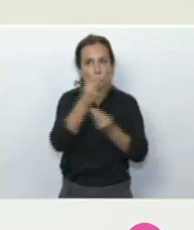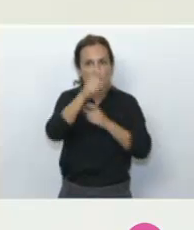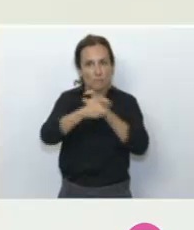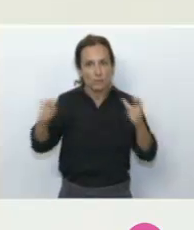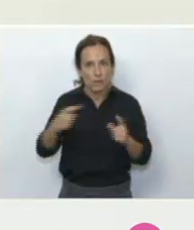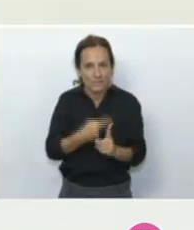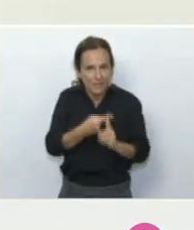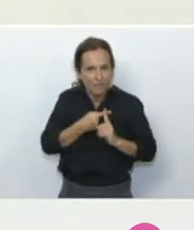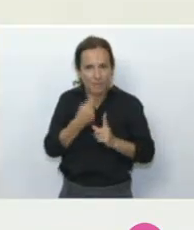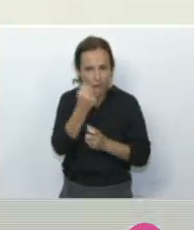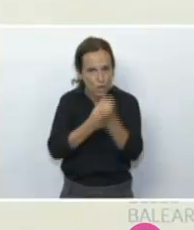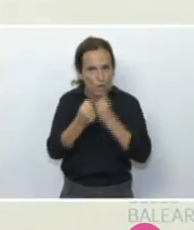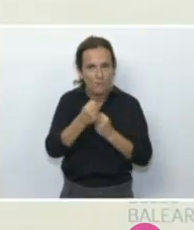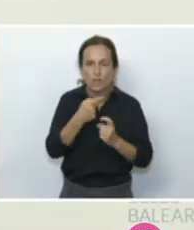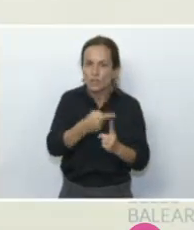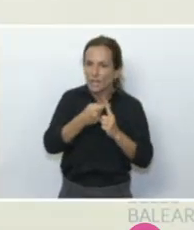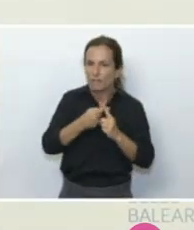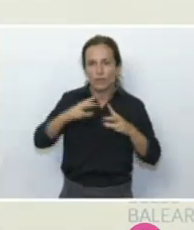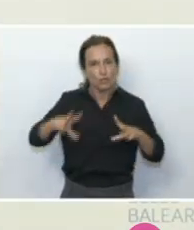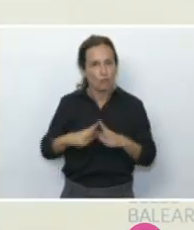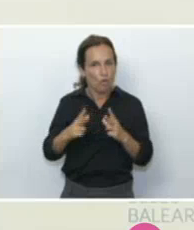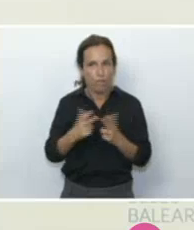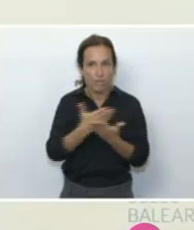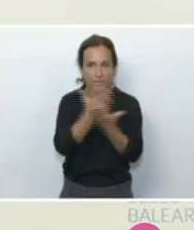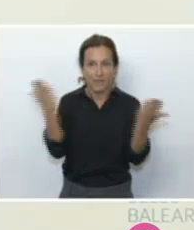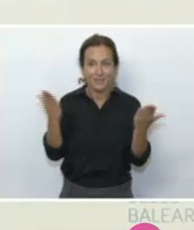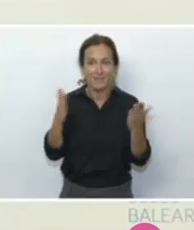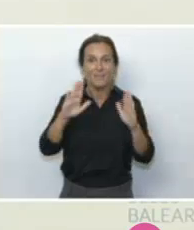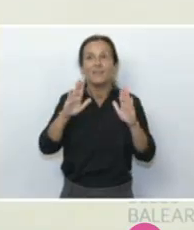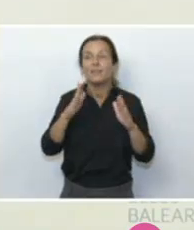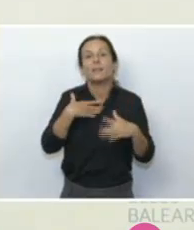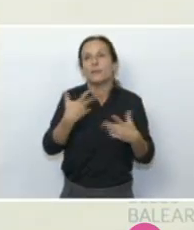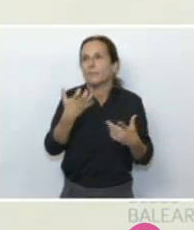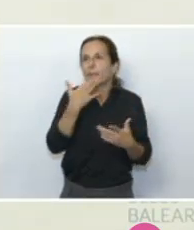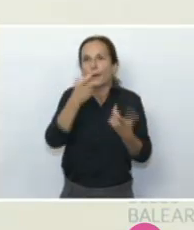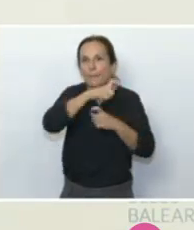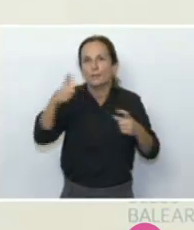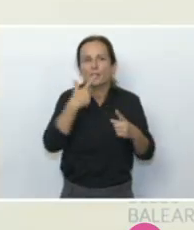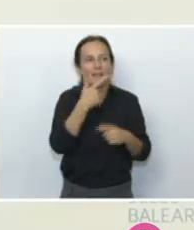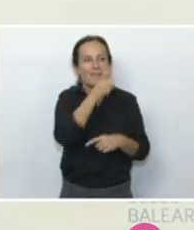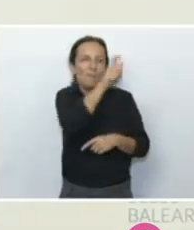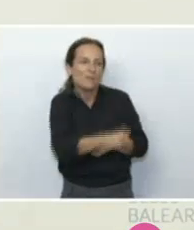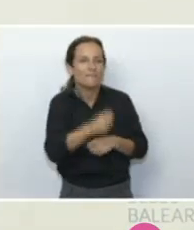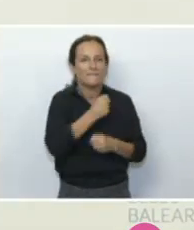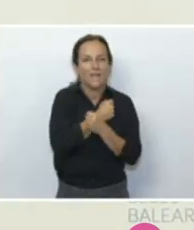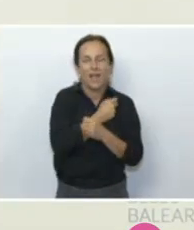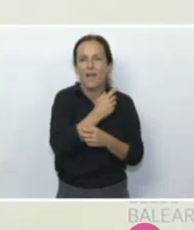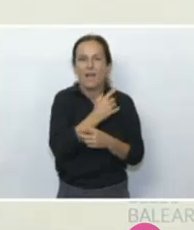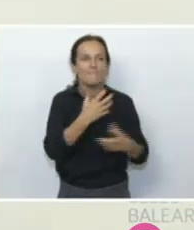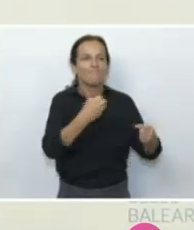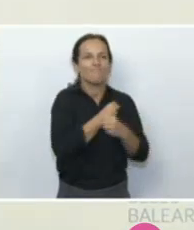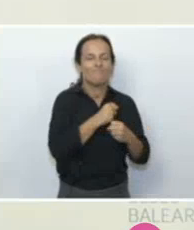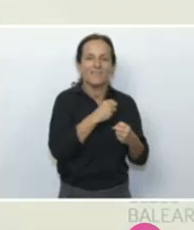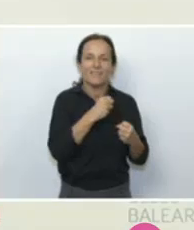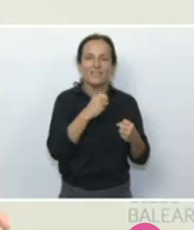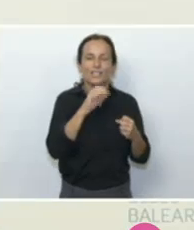sacrificis socials per molta gent, i sé que que significa per la població és no poder abraçar en el que tu estimes, o no poder veure tots els omits que